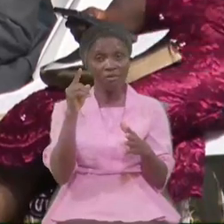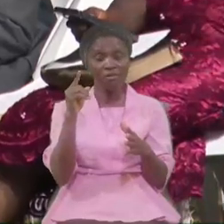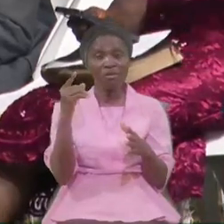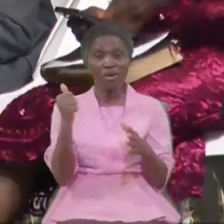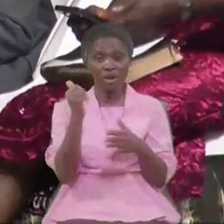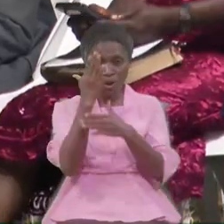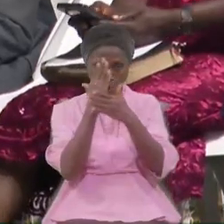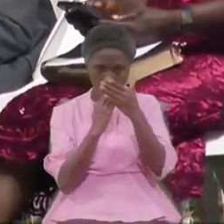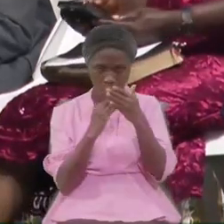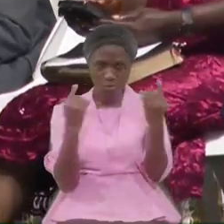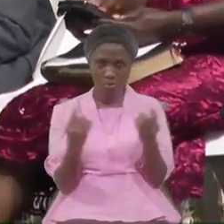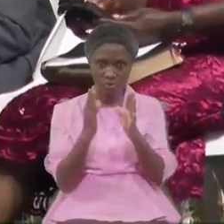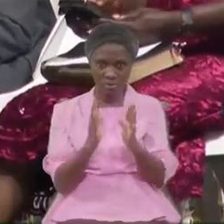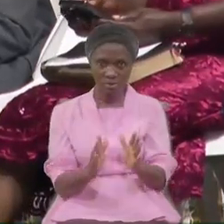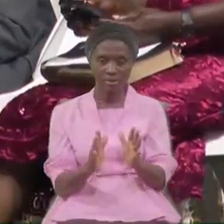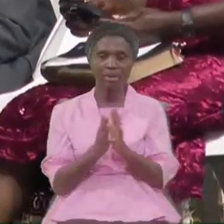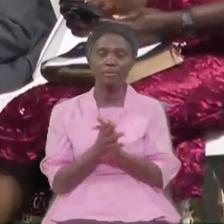pour le pénitent.